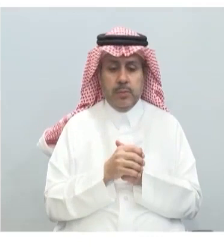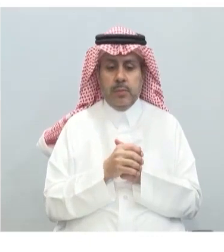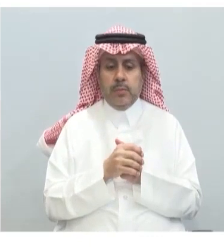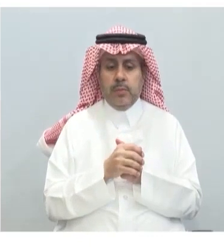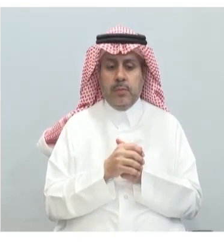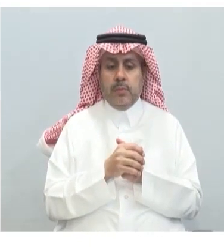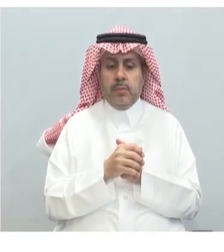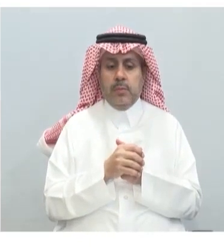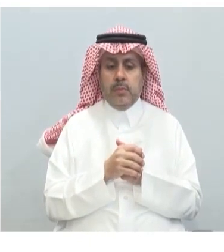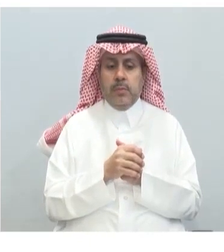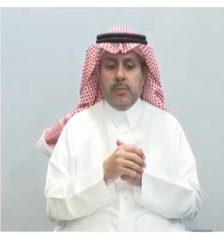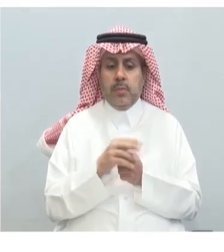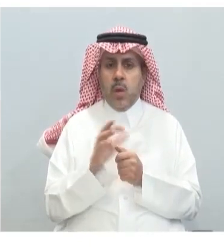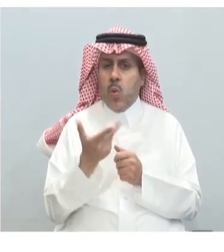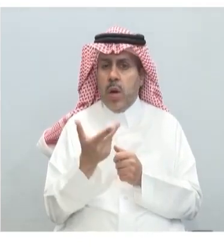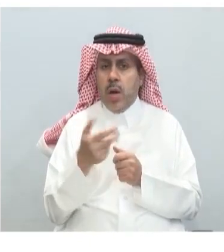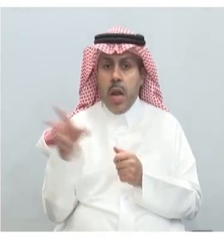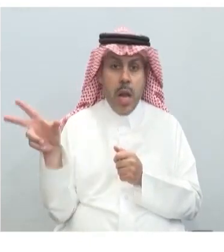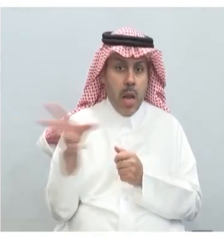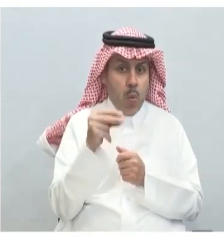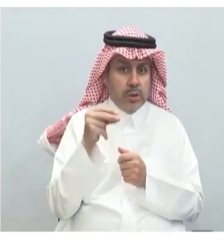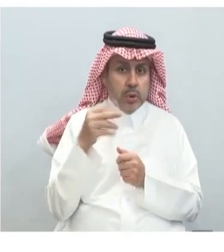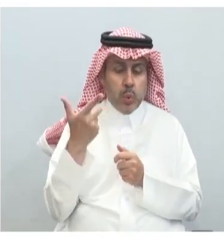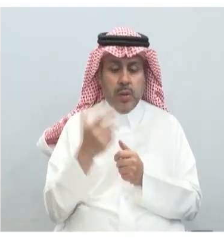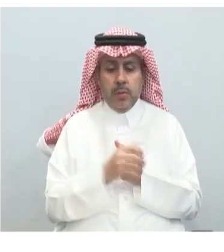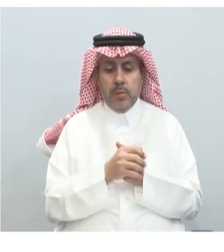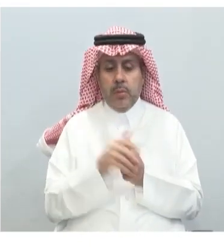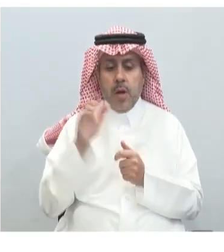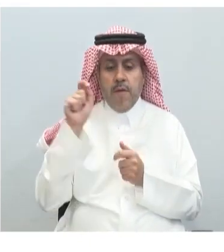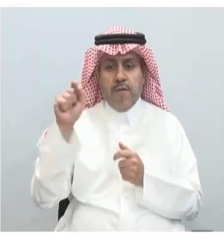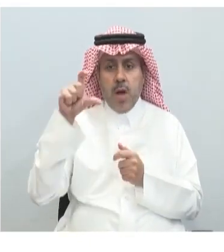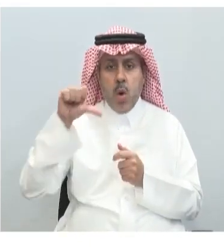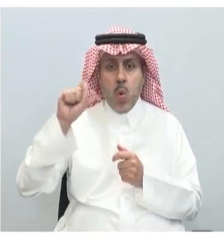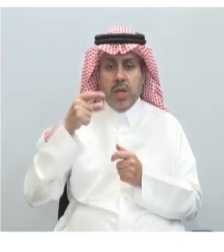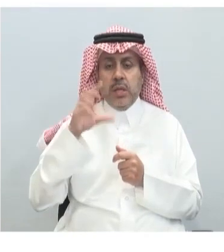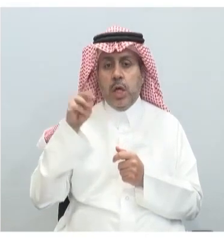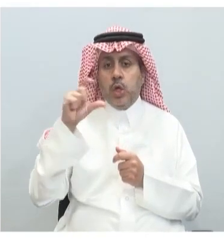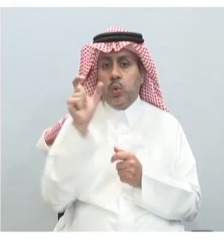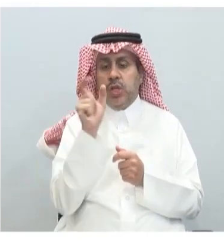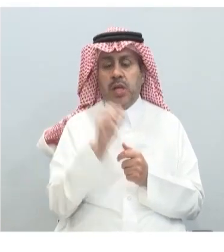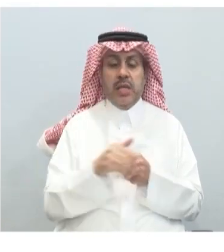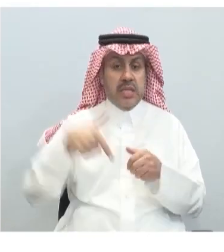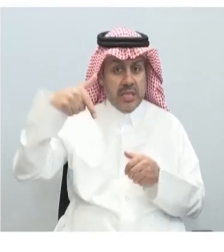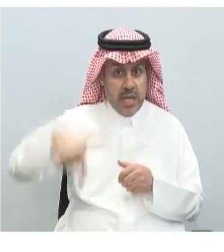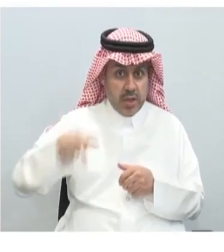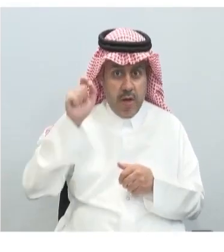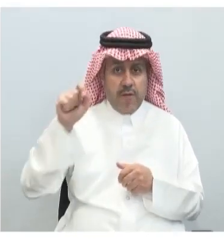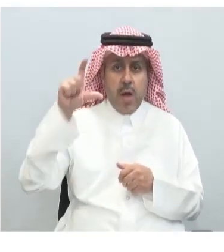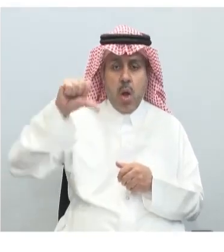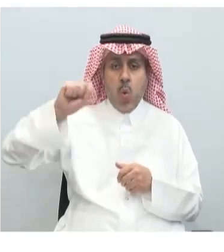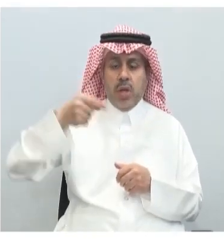للنواتج اين هي النواتج لاحظ فلوريد الهيدروجين وسادس فلوريد